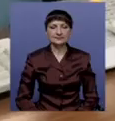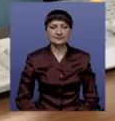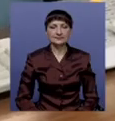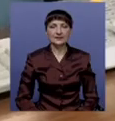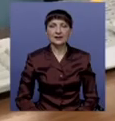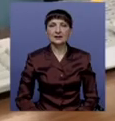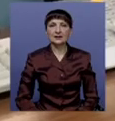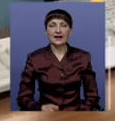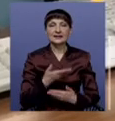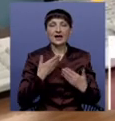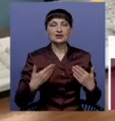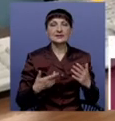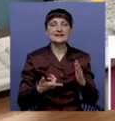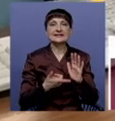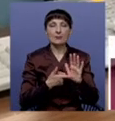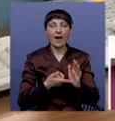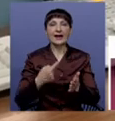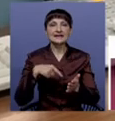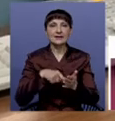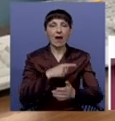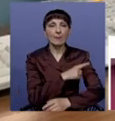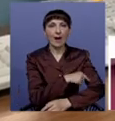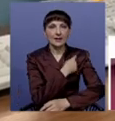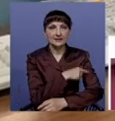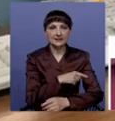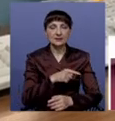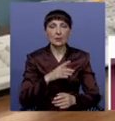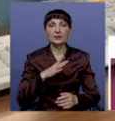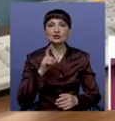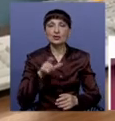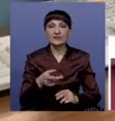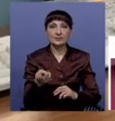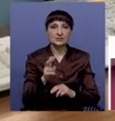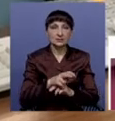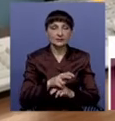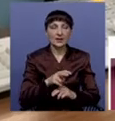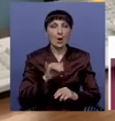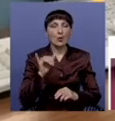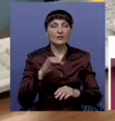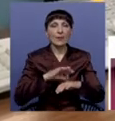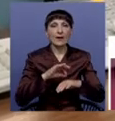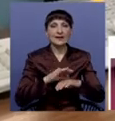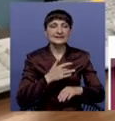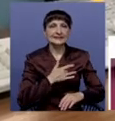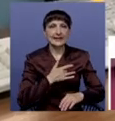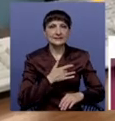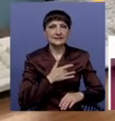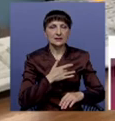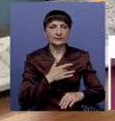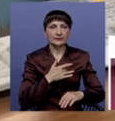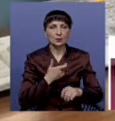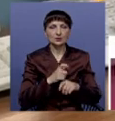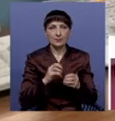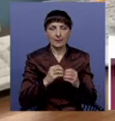В нашу 7-ю городскую клиническую больницу поступил пациент 55 лет с диагнозом фибрилляция торцевидной